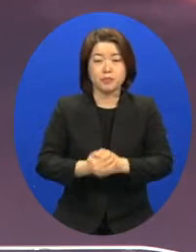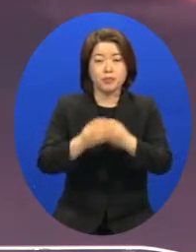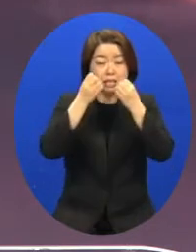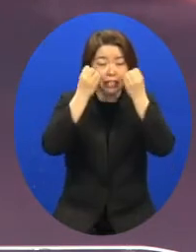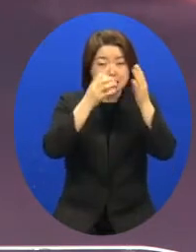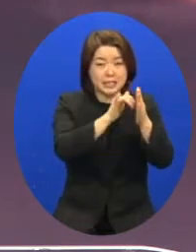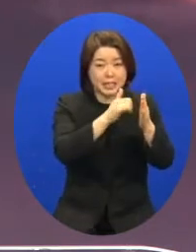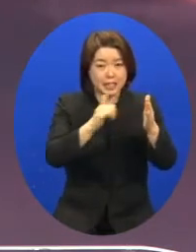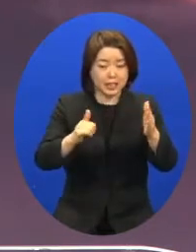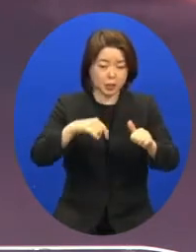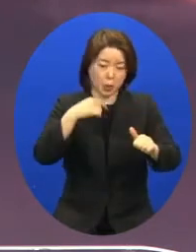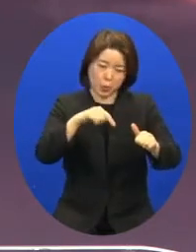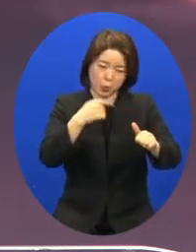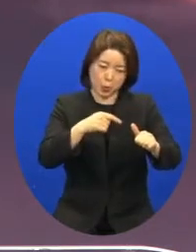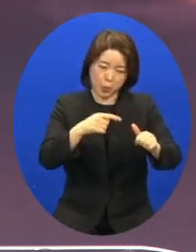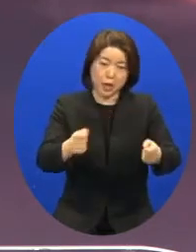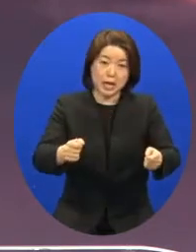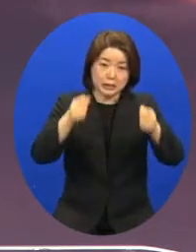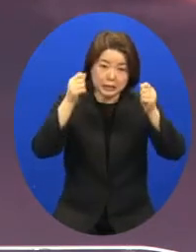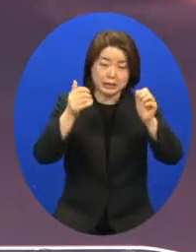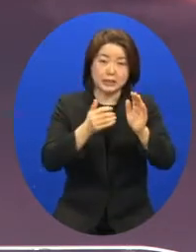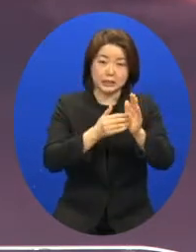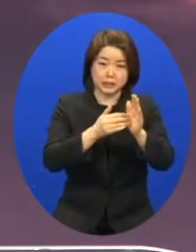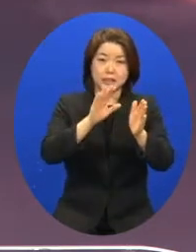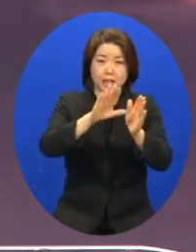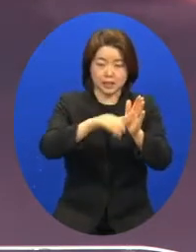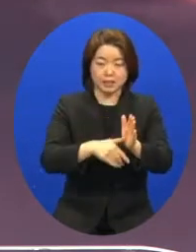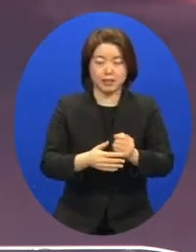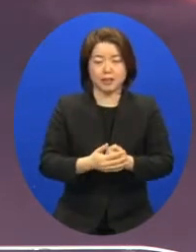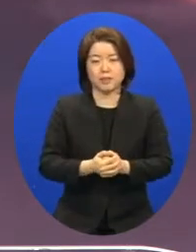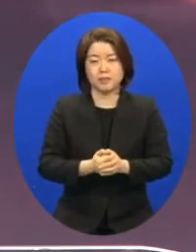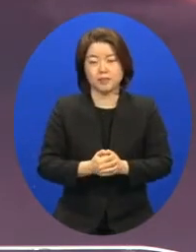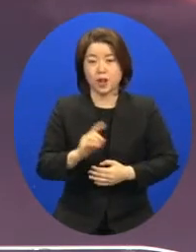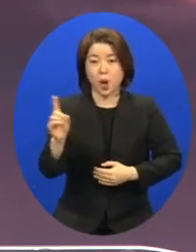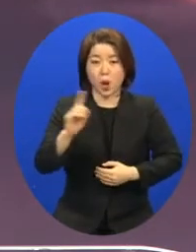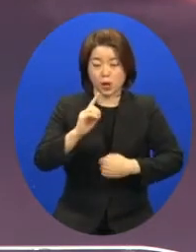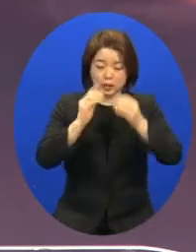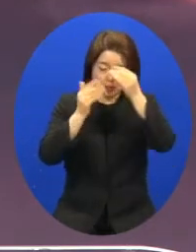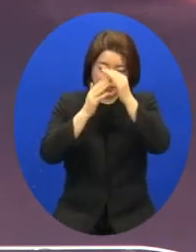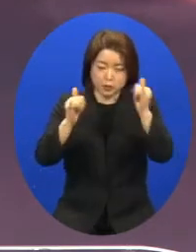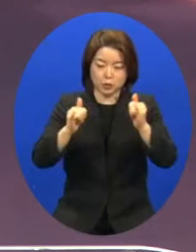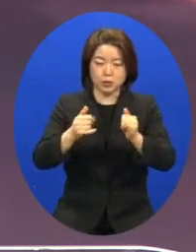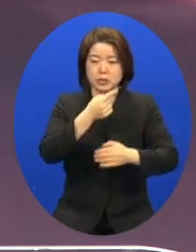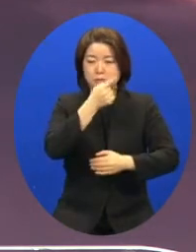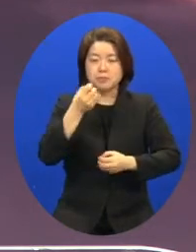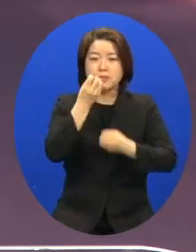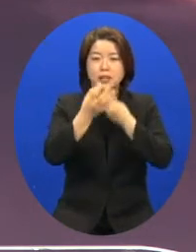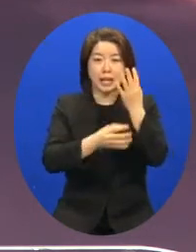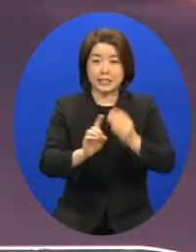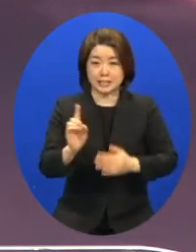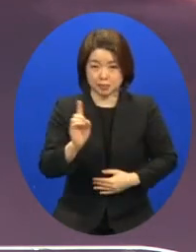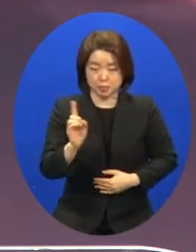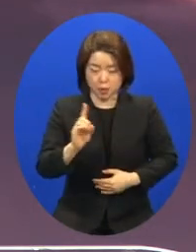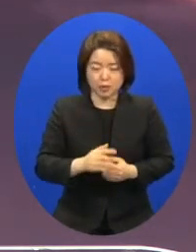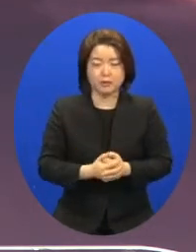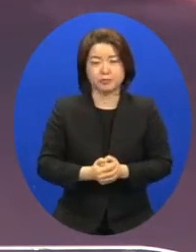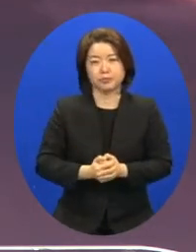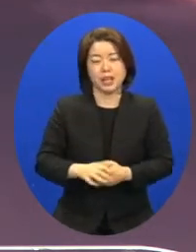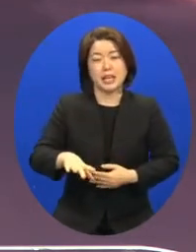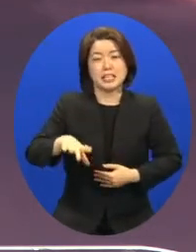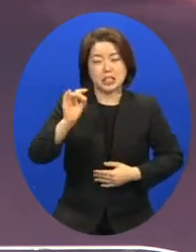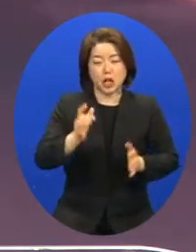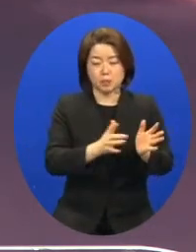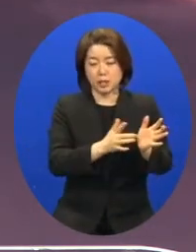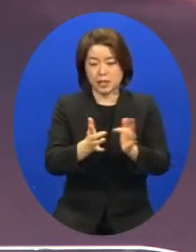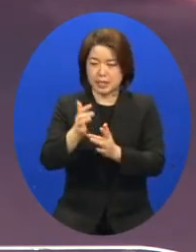양육을 마치고 수료식 할 때 어느 성도님이 그런 간증을 하셨어요. 처음